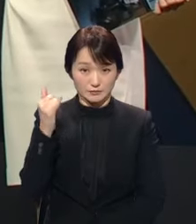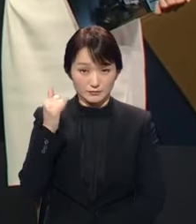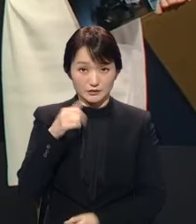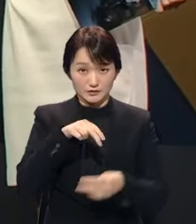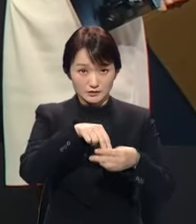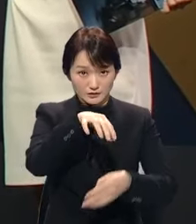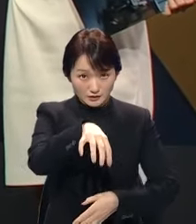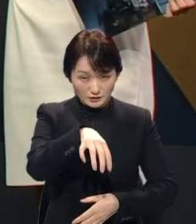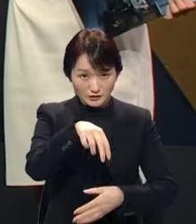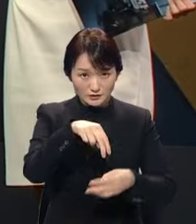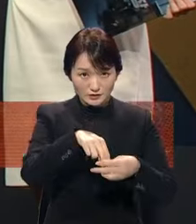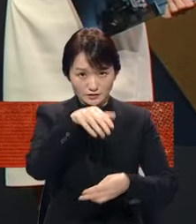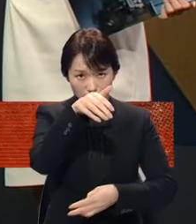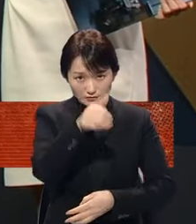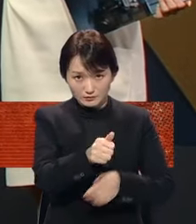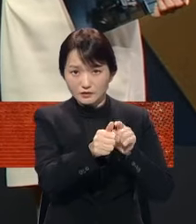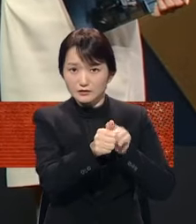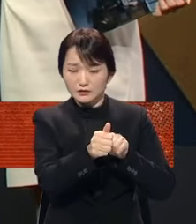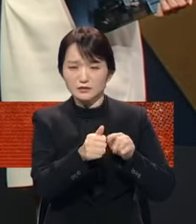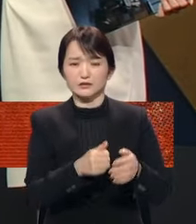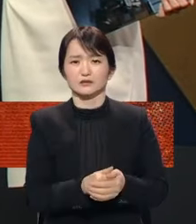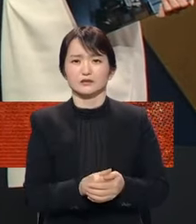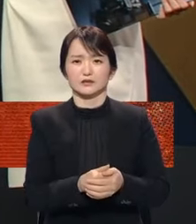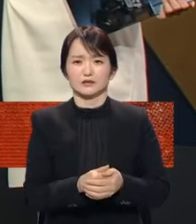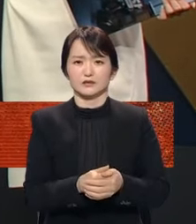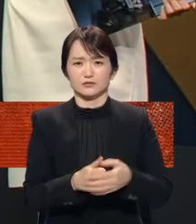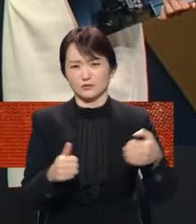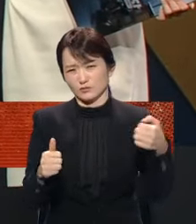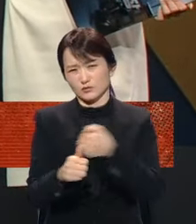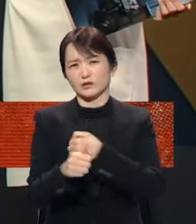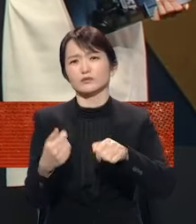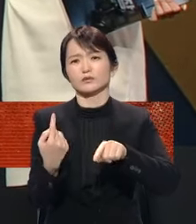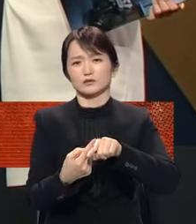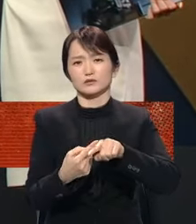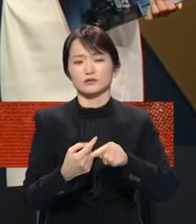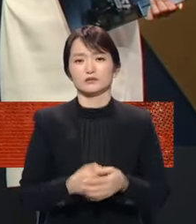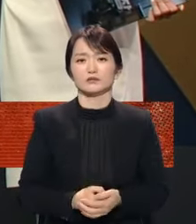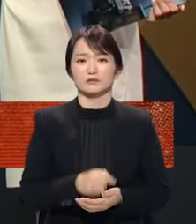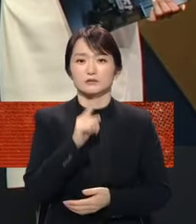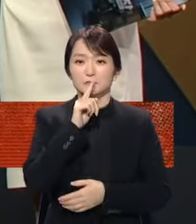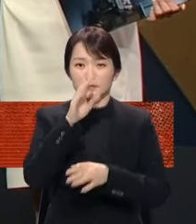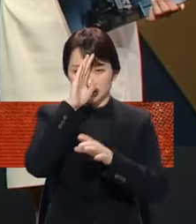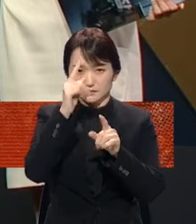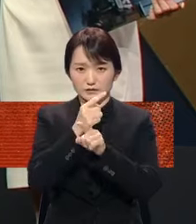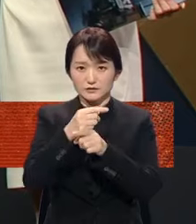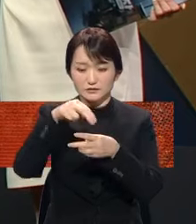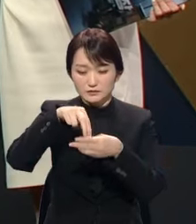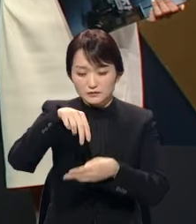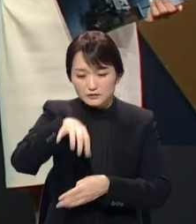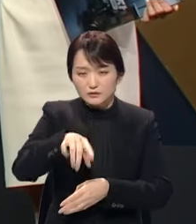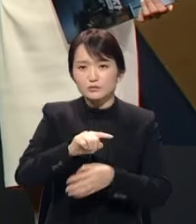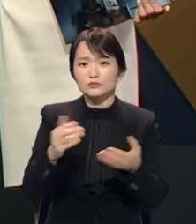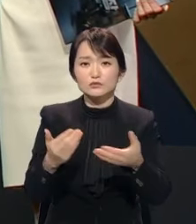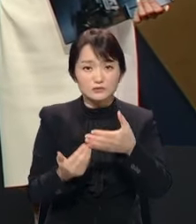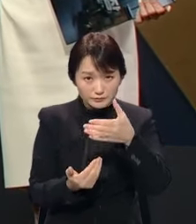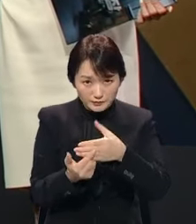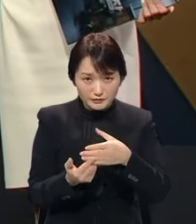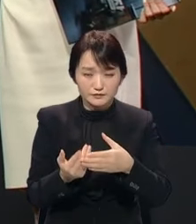센터의 센터장 역시도 또 다른 가해자라고 주장했습니다. 대체 언어치료센터에선 무슨 일이 벌어졌던